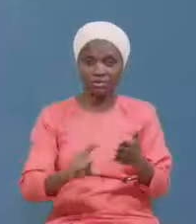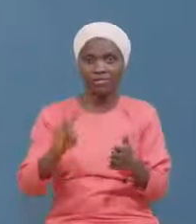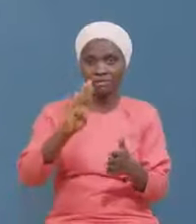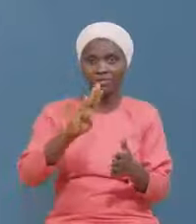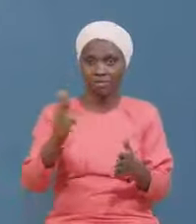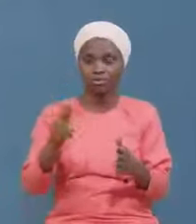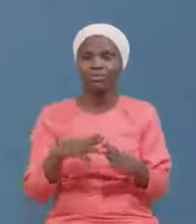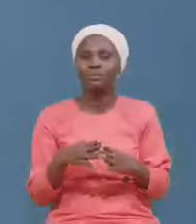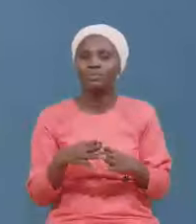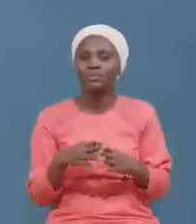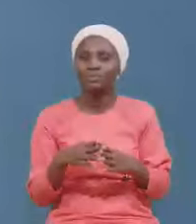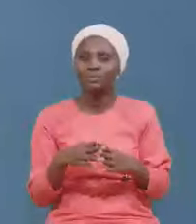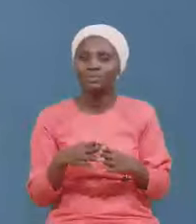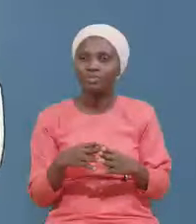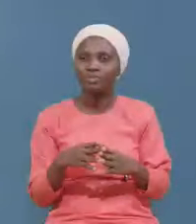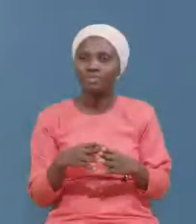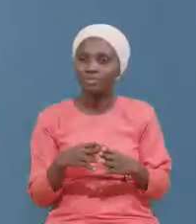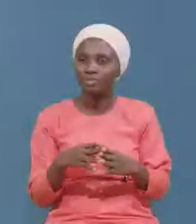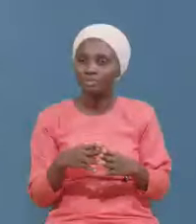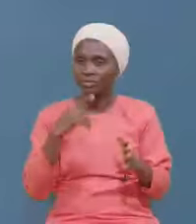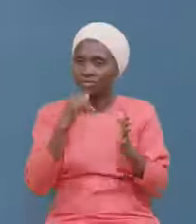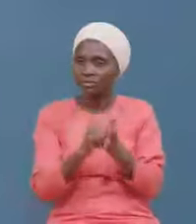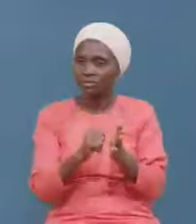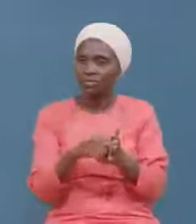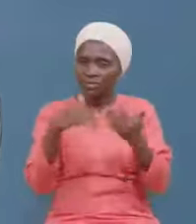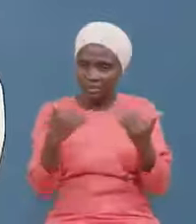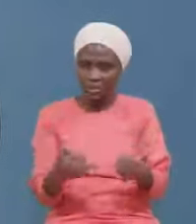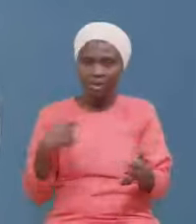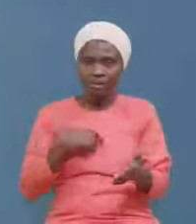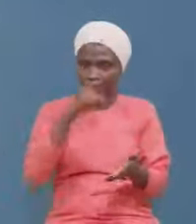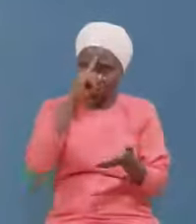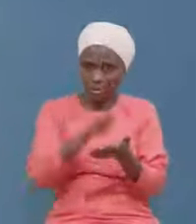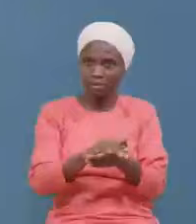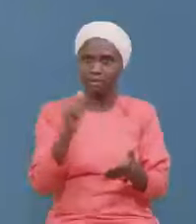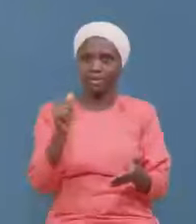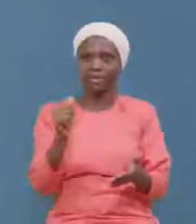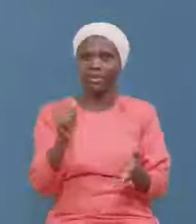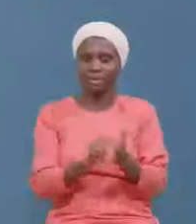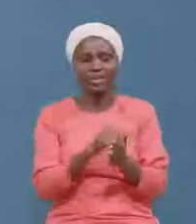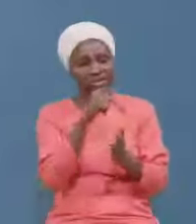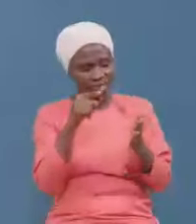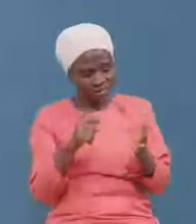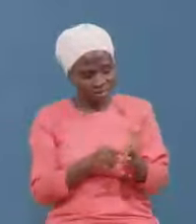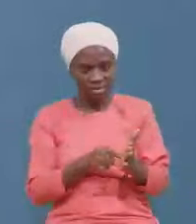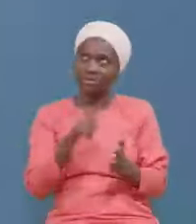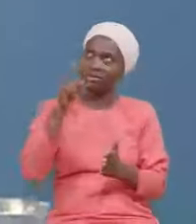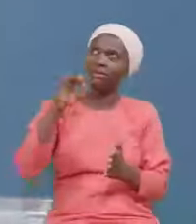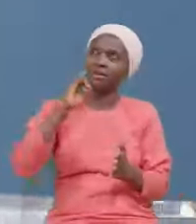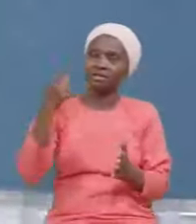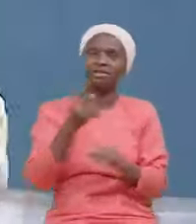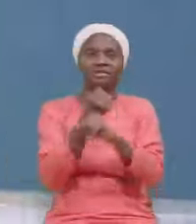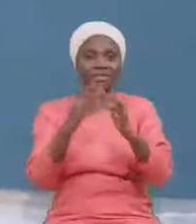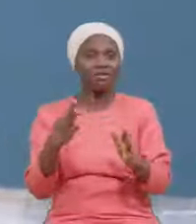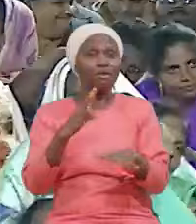యోహాను సువార్త 14:42 వచనంలో, now we believe, వారంటున్నారు, this is the Savior of